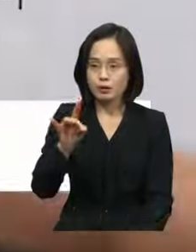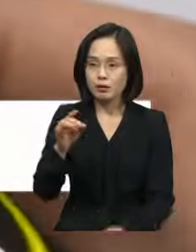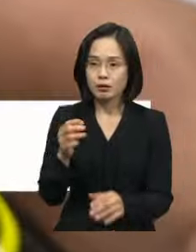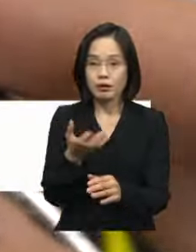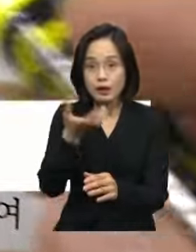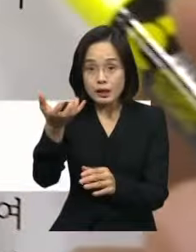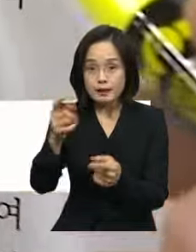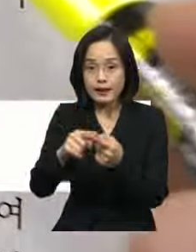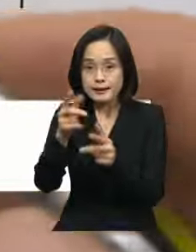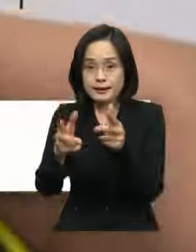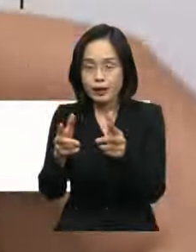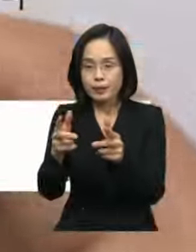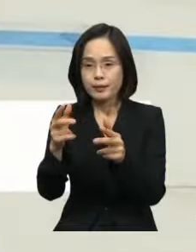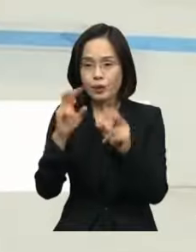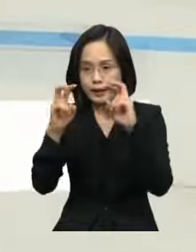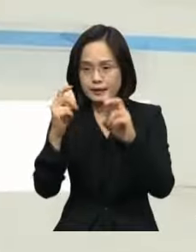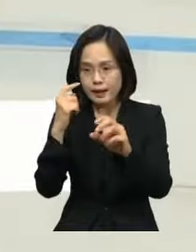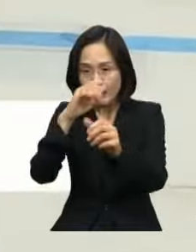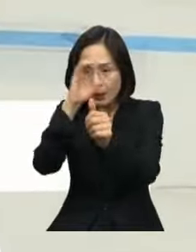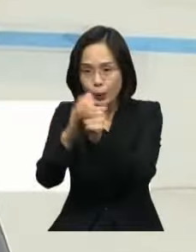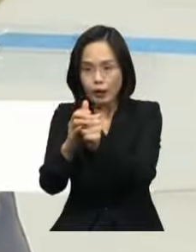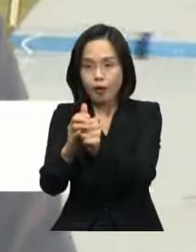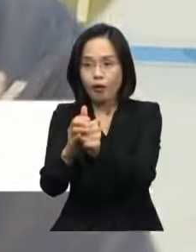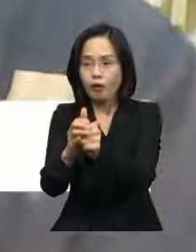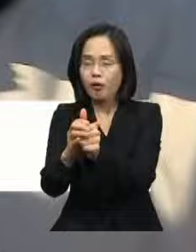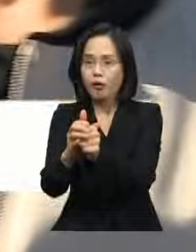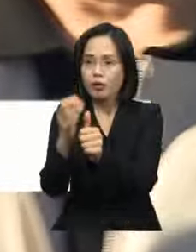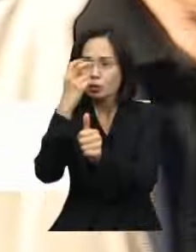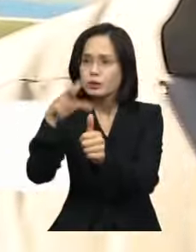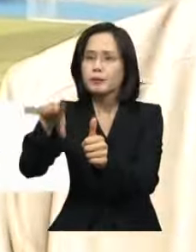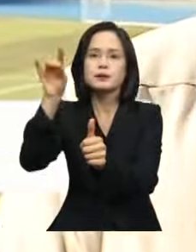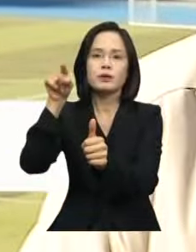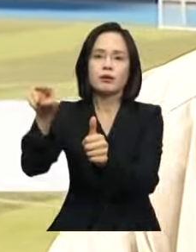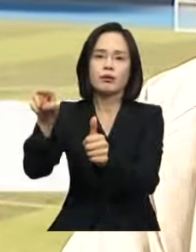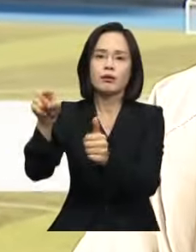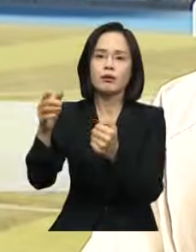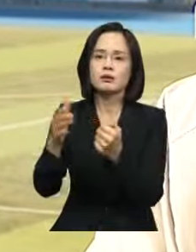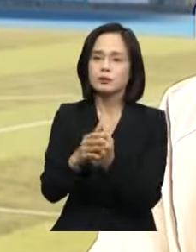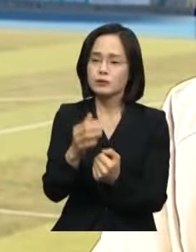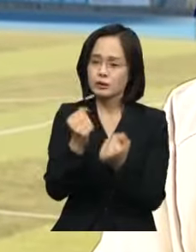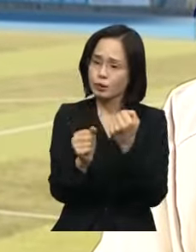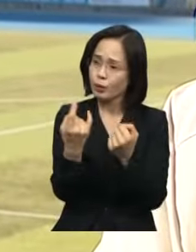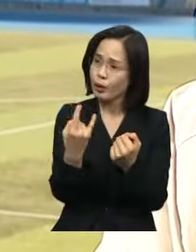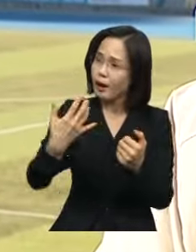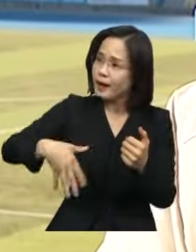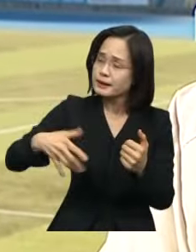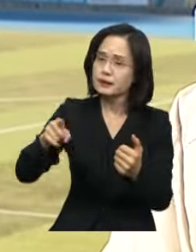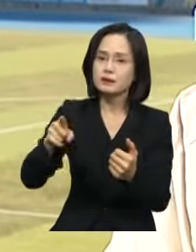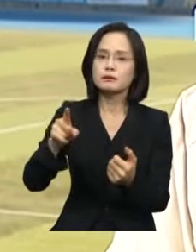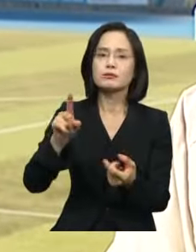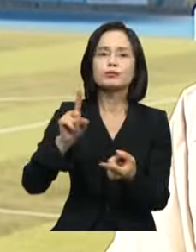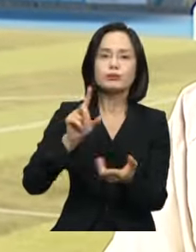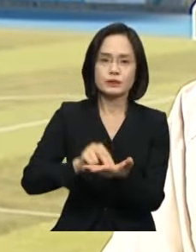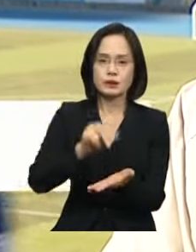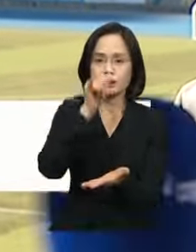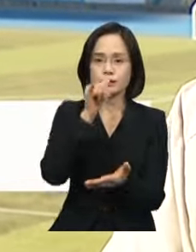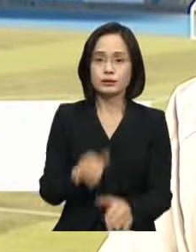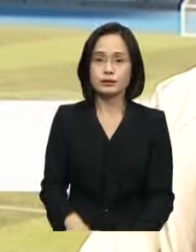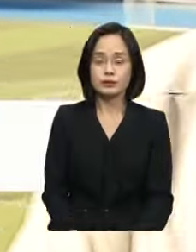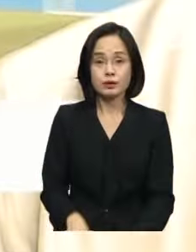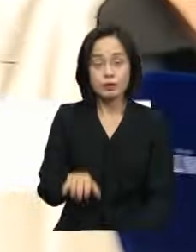대해서 저희들은이 부분에 대해서 반대하고 있습니다네 그러면 어 이전에 주민 의견 수련이라는 이런 과정이 전혀 없었다는